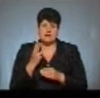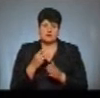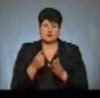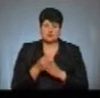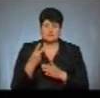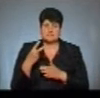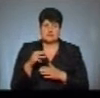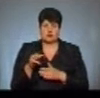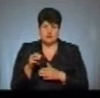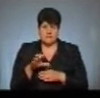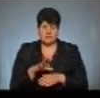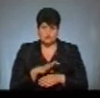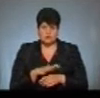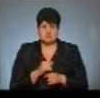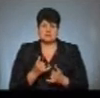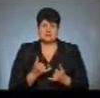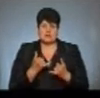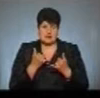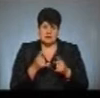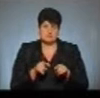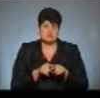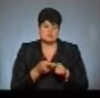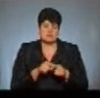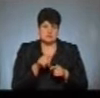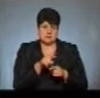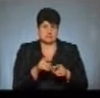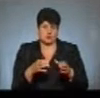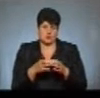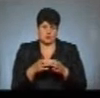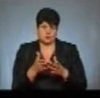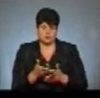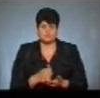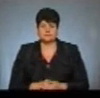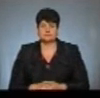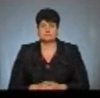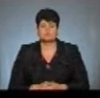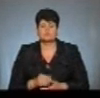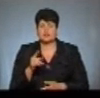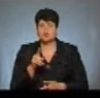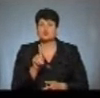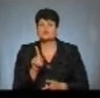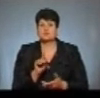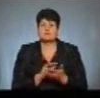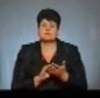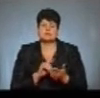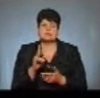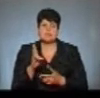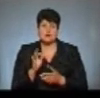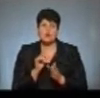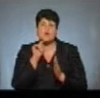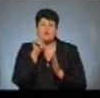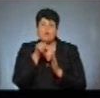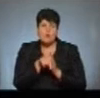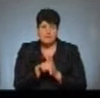20 травня, саме для такої категорії учасників. Для того, щоб скласти ЗНО і потрапити